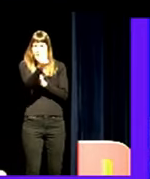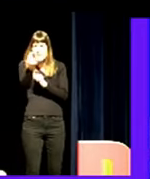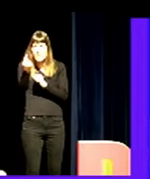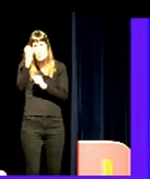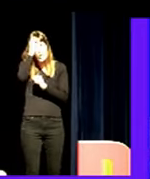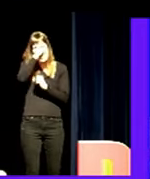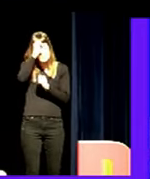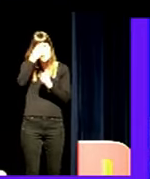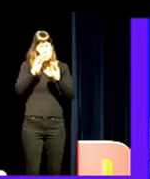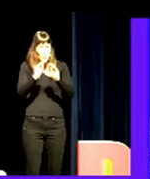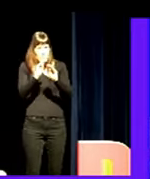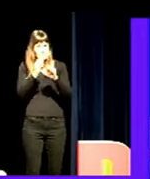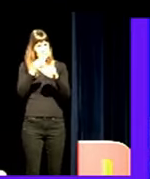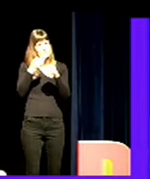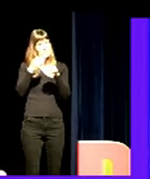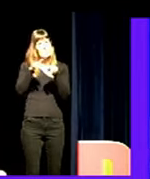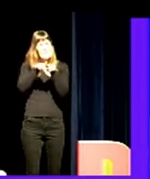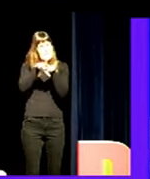iritziak, kritikak...